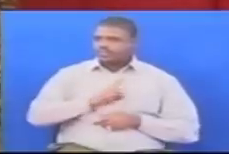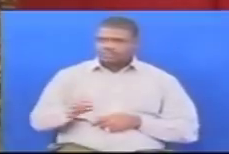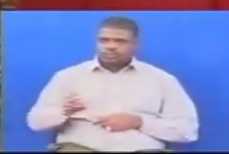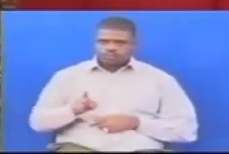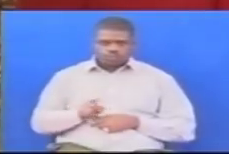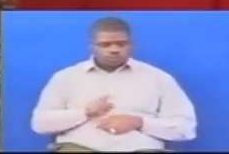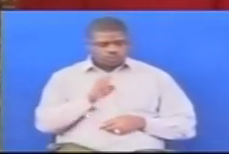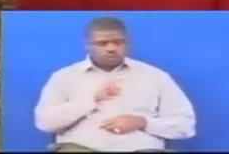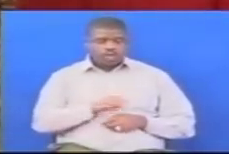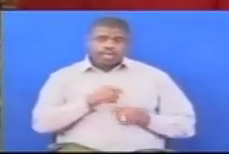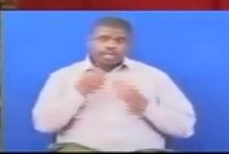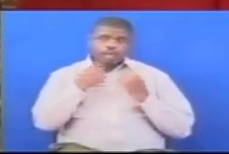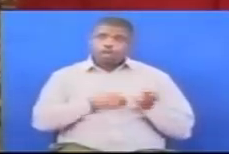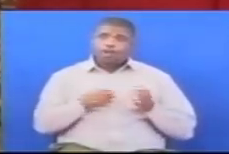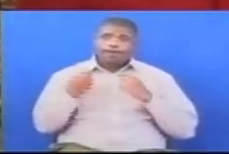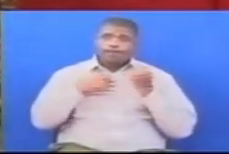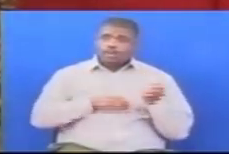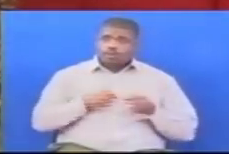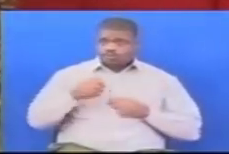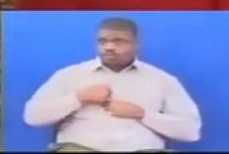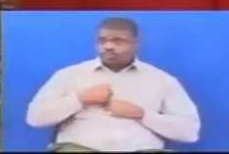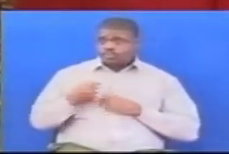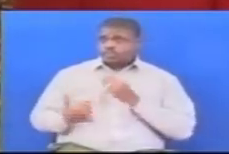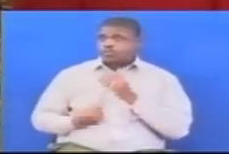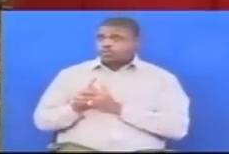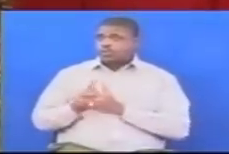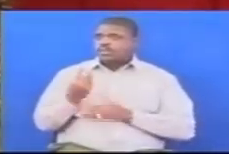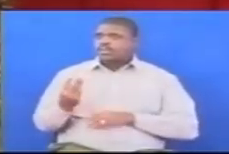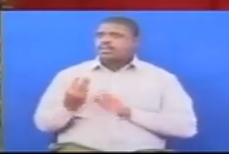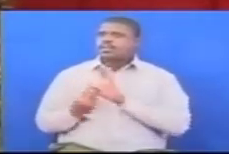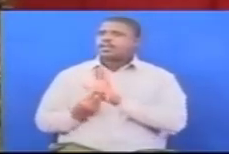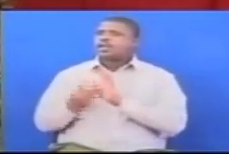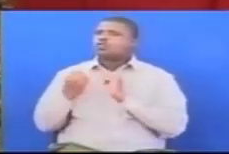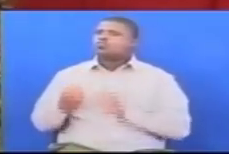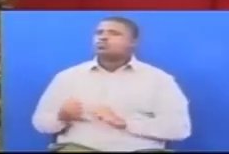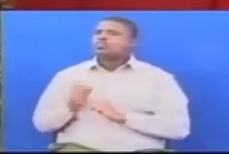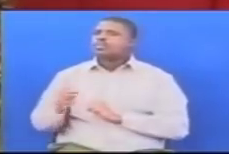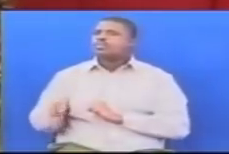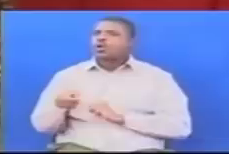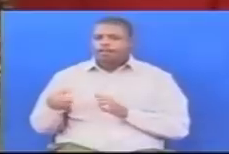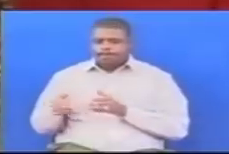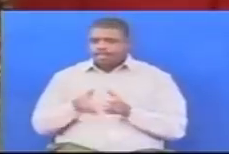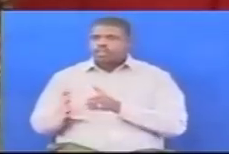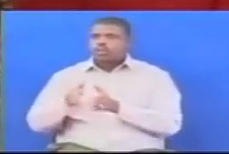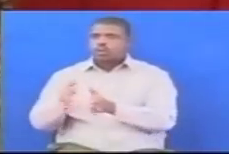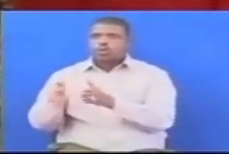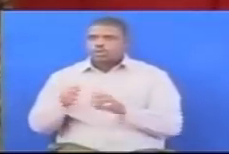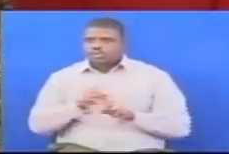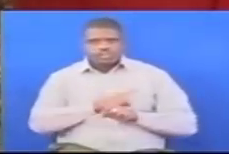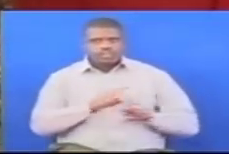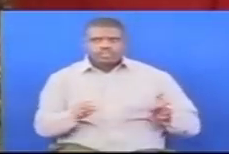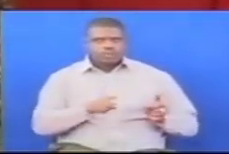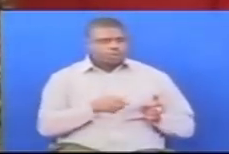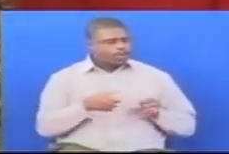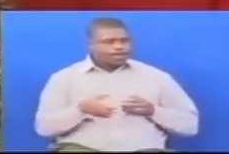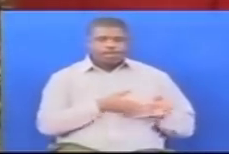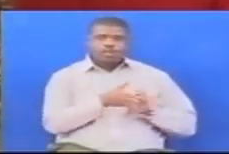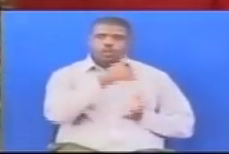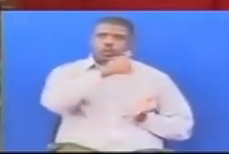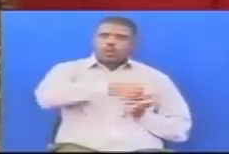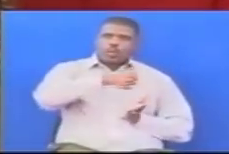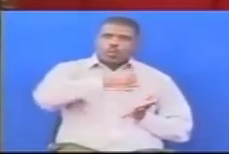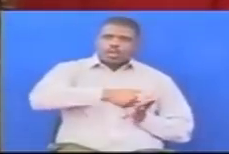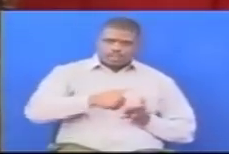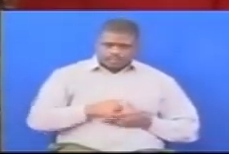wilaya ya Kilombero ambako mimi natoka pia kuna mito 38 ya kudumu, na sio mito ile ya